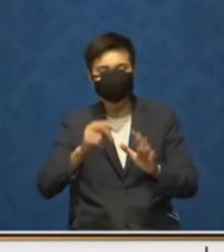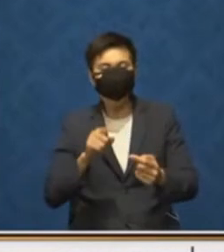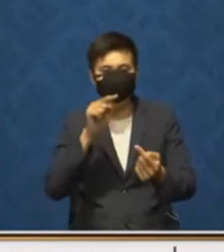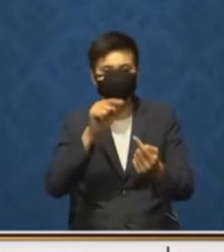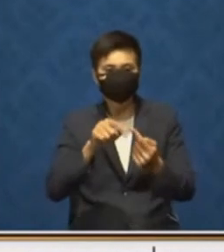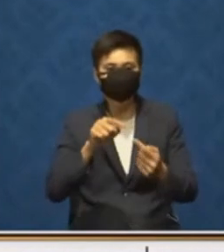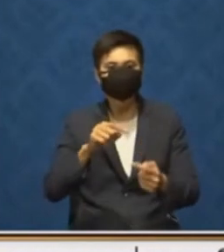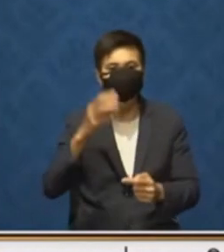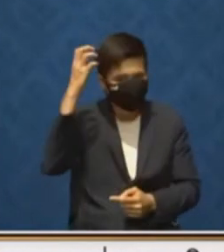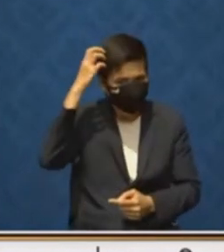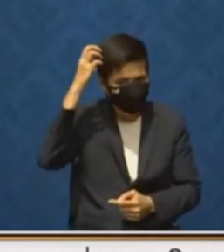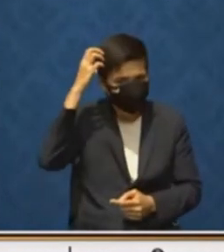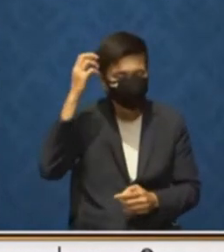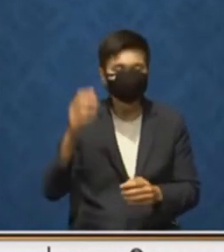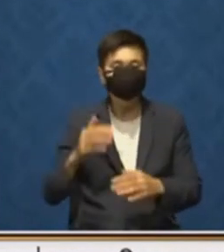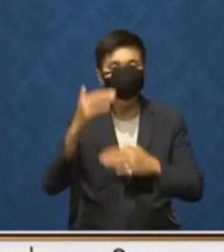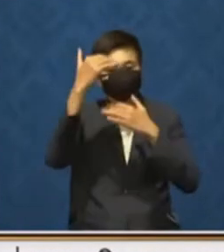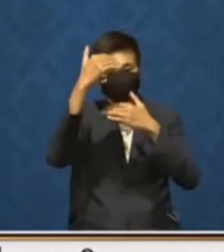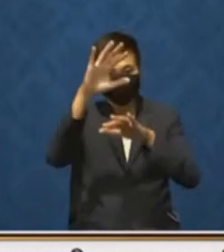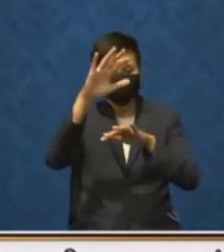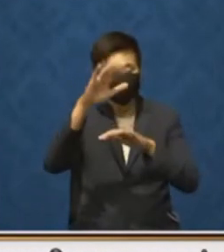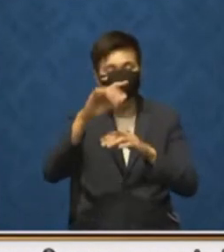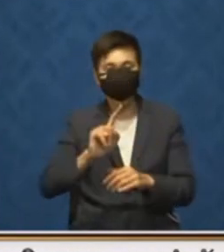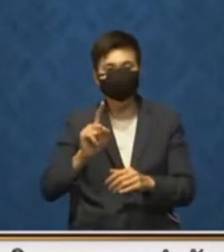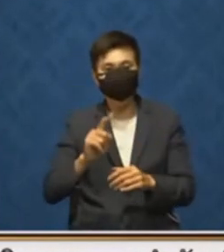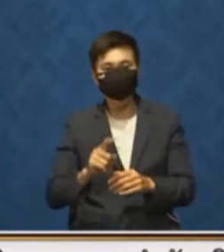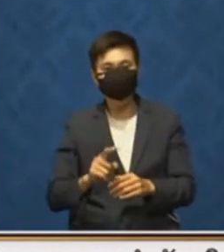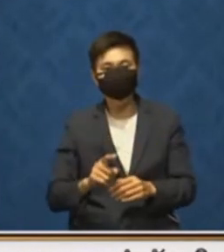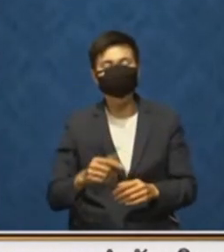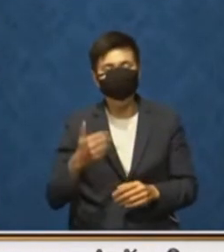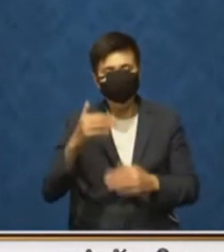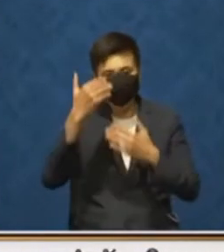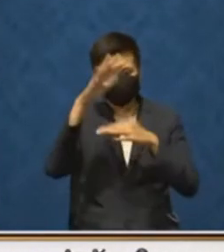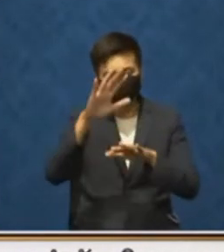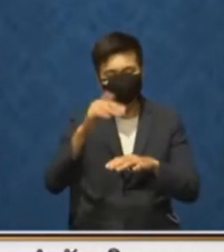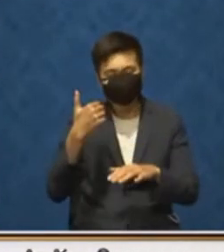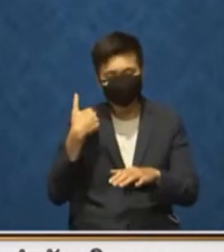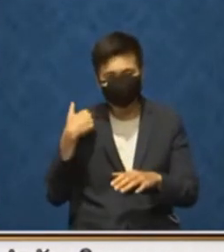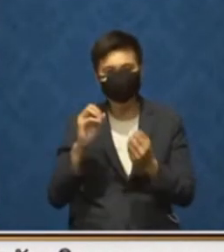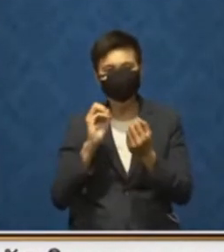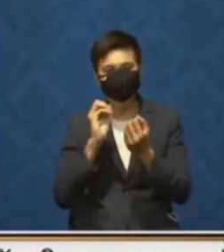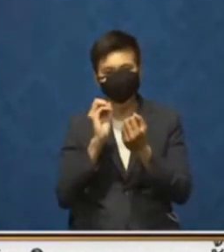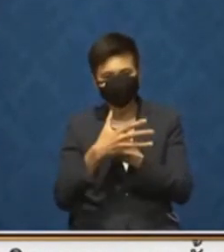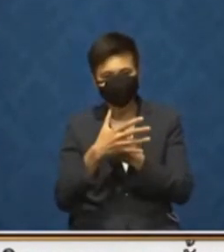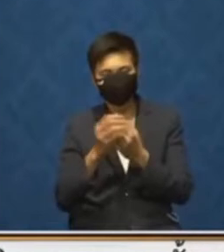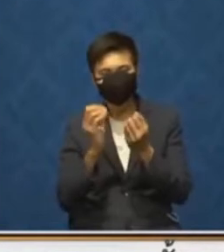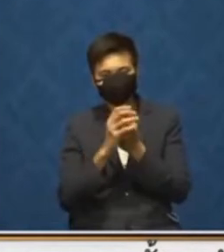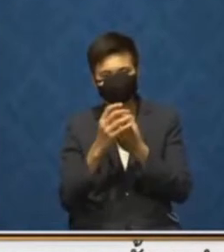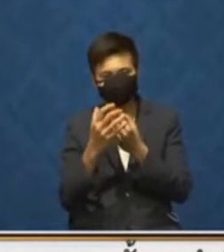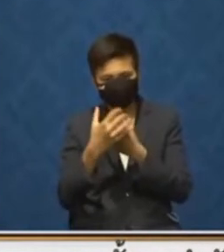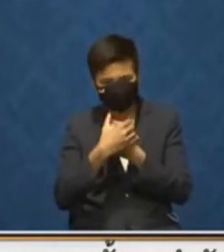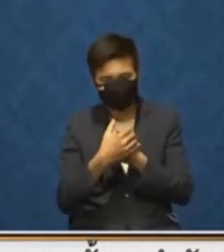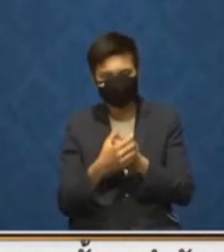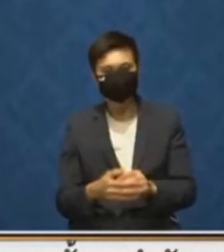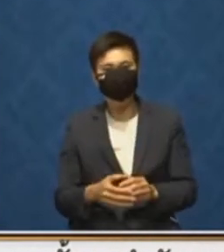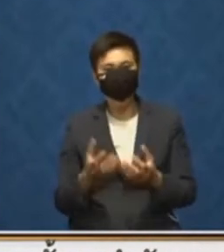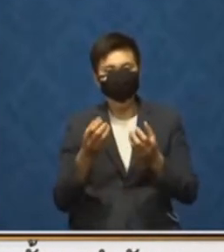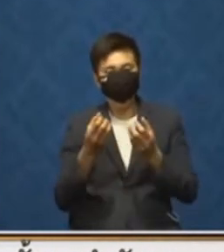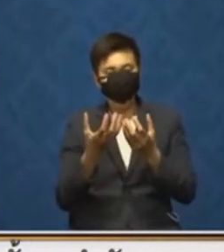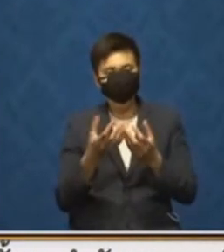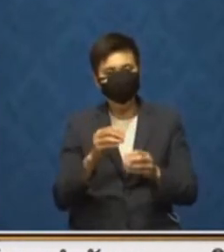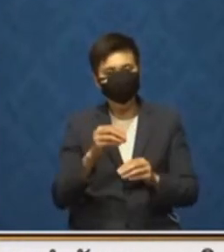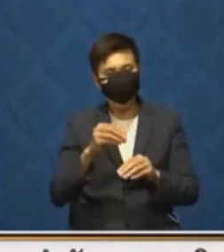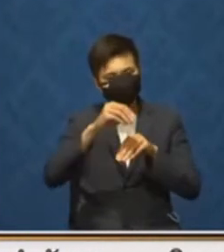สินค้าที่เราส่งออกไปต่างประเทศเนี่ยส่วนใหญ่จะเป็นพวกผลไม้ของสดนะครับแต่พอไปเสียเวลาต้องผ่านด่านหลาย